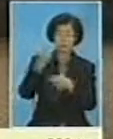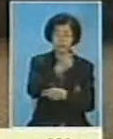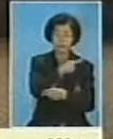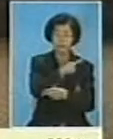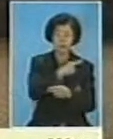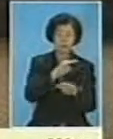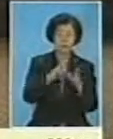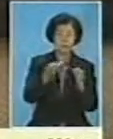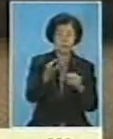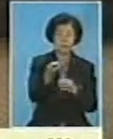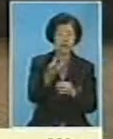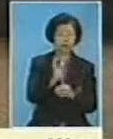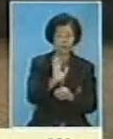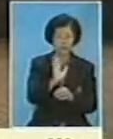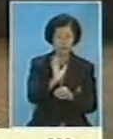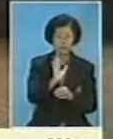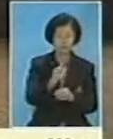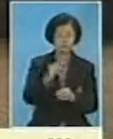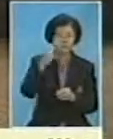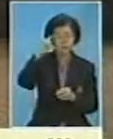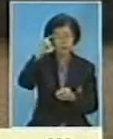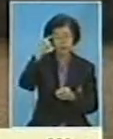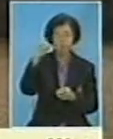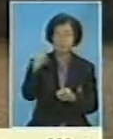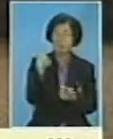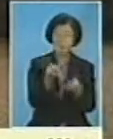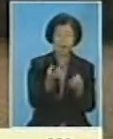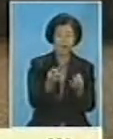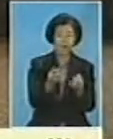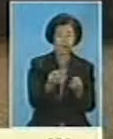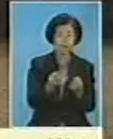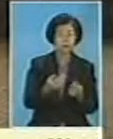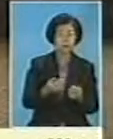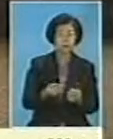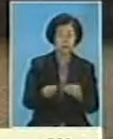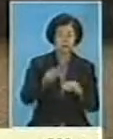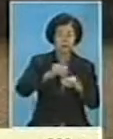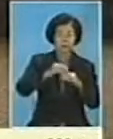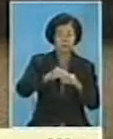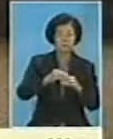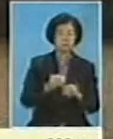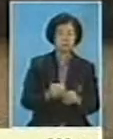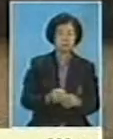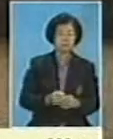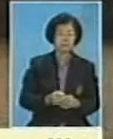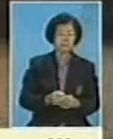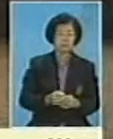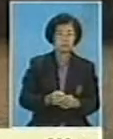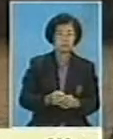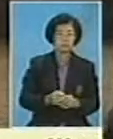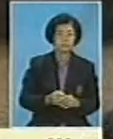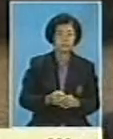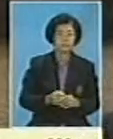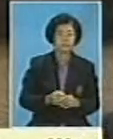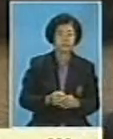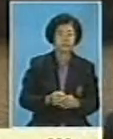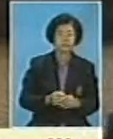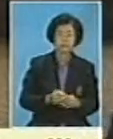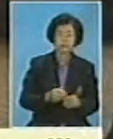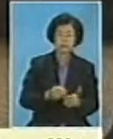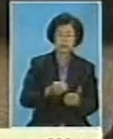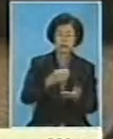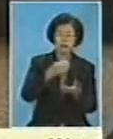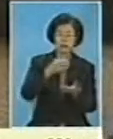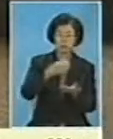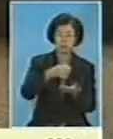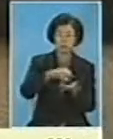จึงไม่ทราบว่ามีเหตุการณ์หรือมีอะไรเกิดขึ้นหลังจากช่วงนั้นบ้างกราบเรียนท่านประธาน